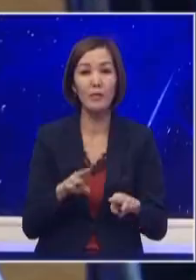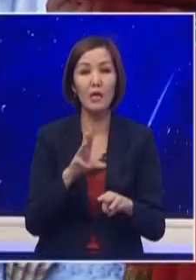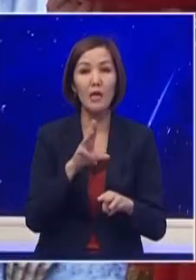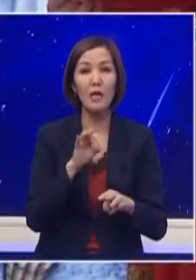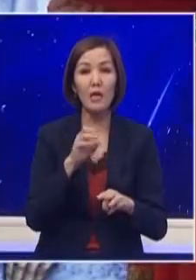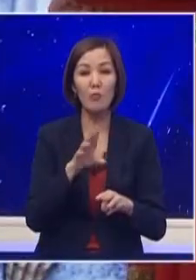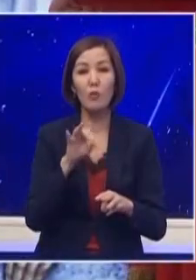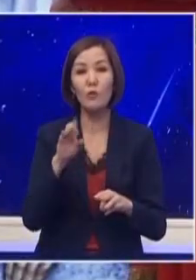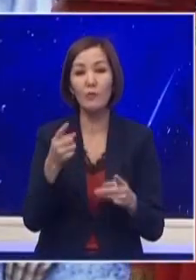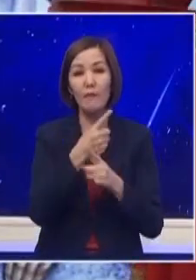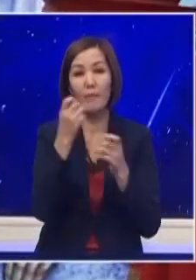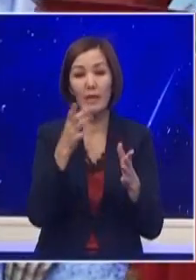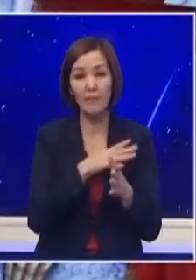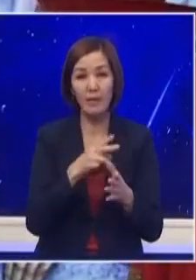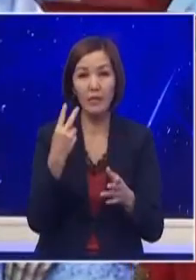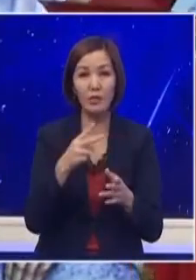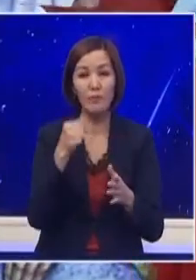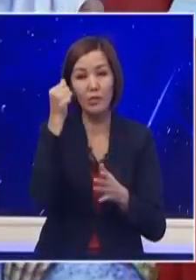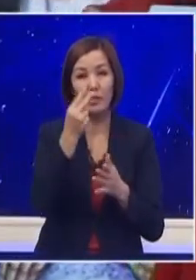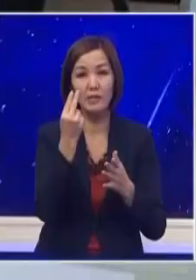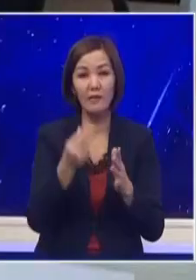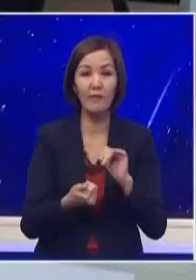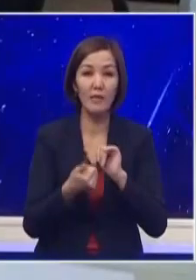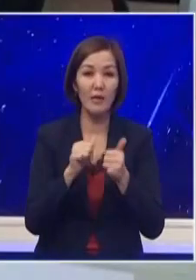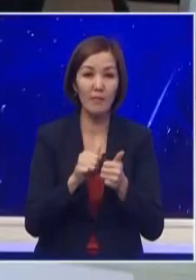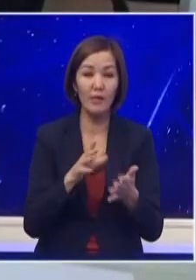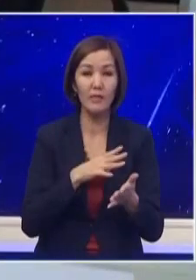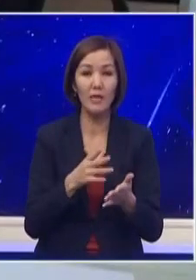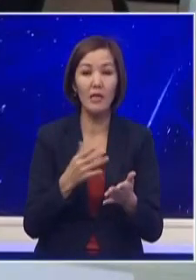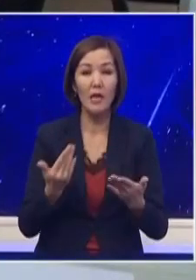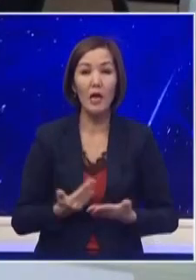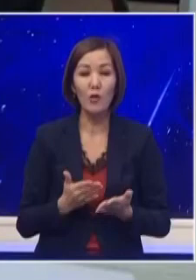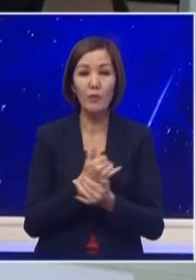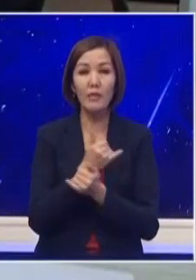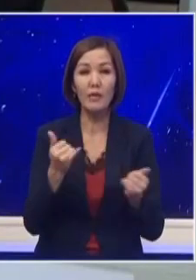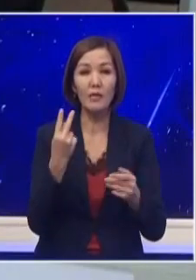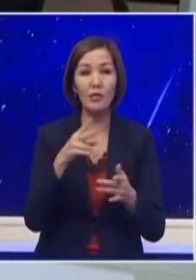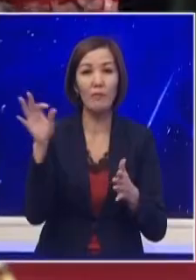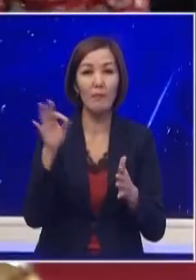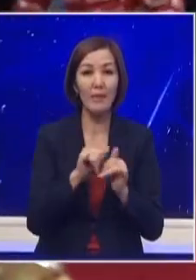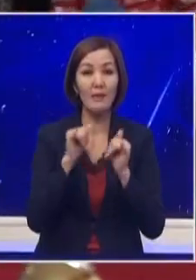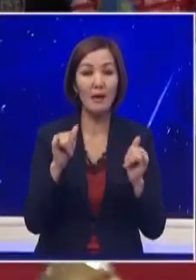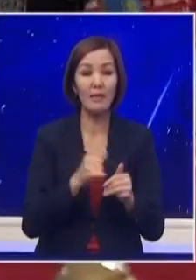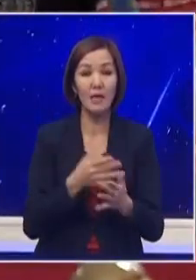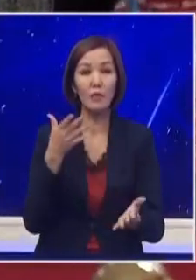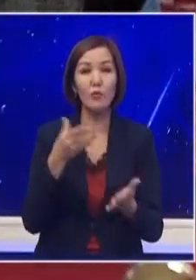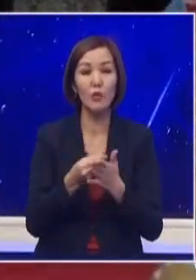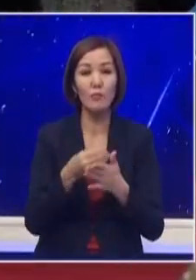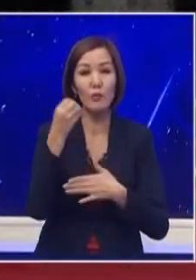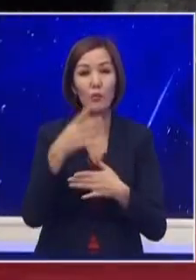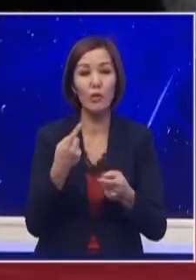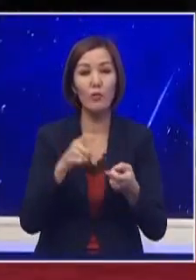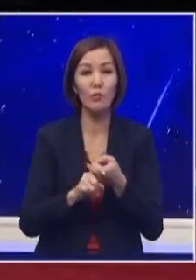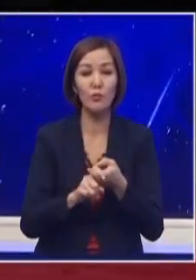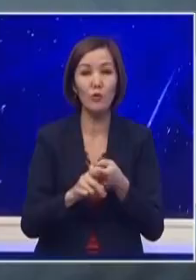Оспанов мәлім етті. 2020 жылдан бері цифрлық форматта көрсетілетін әлеуметтік қызметтердің үлесі 20% артқан. Ал төлемдерді орталықтандыру